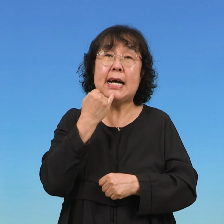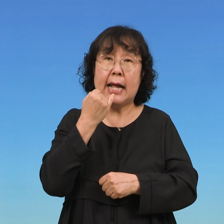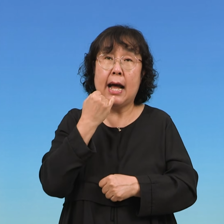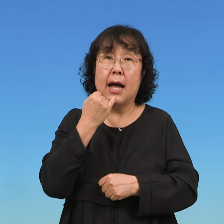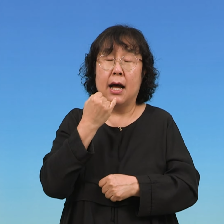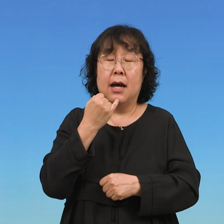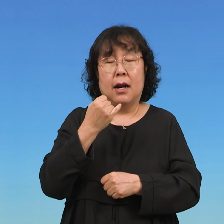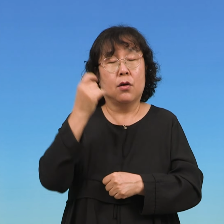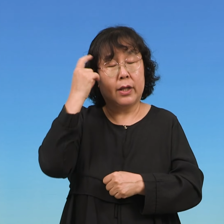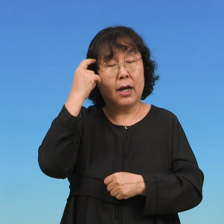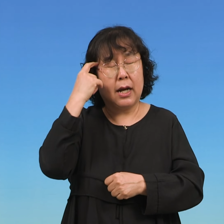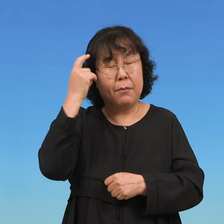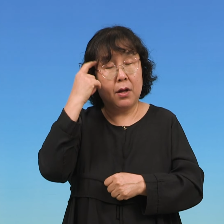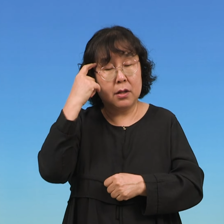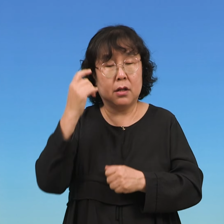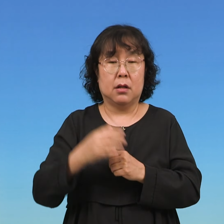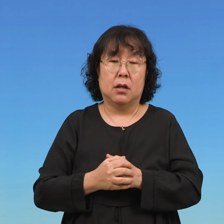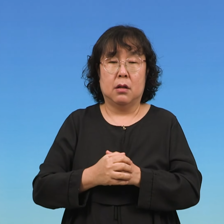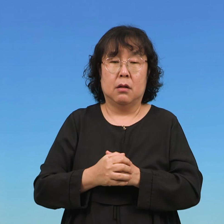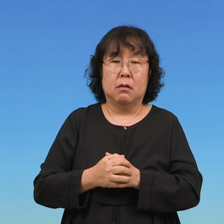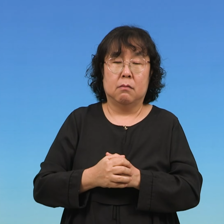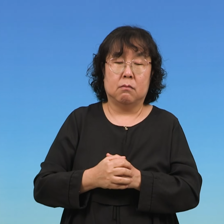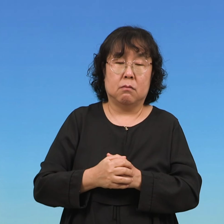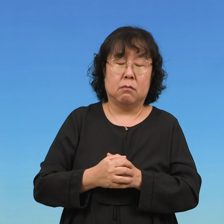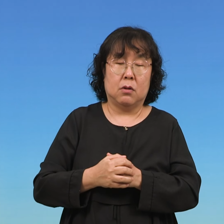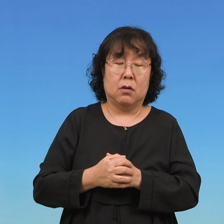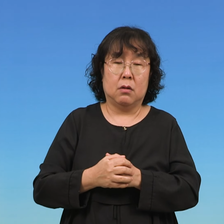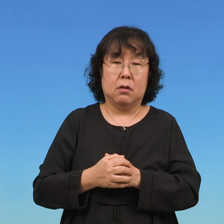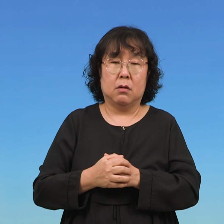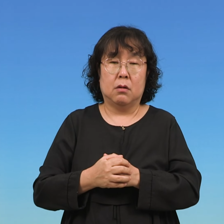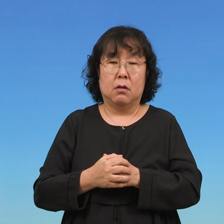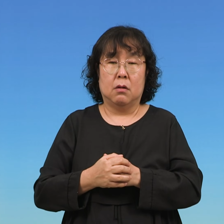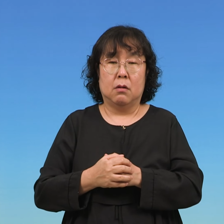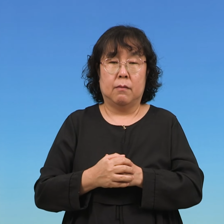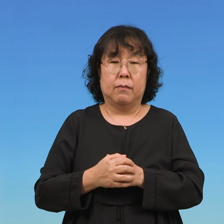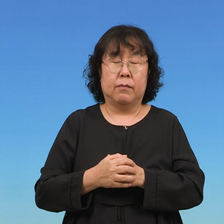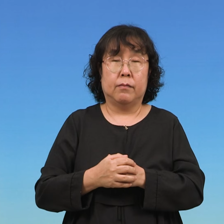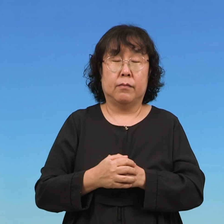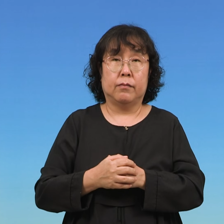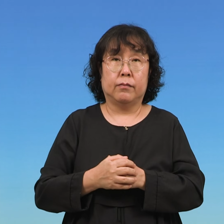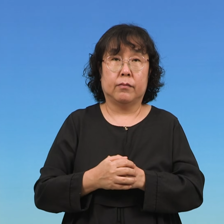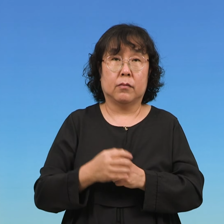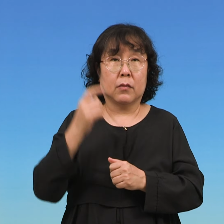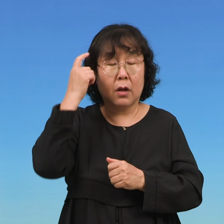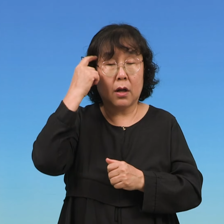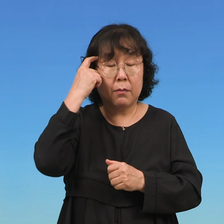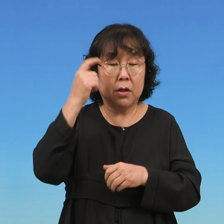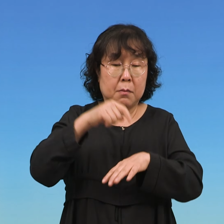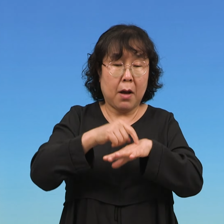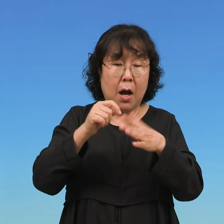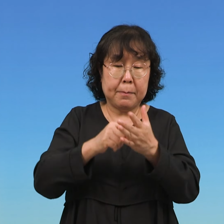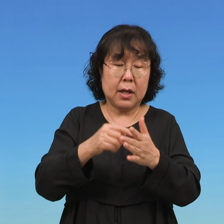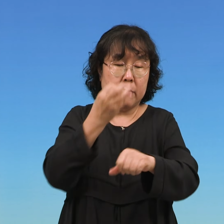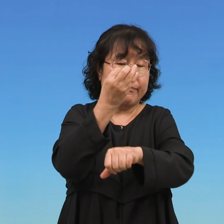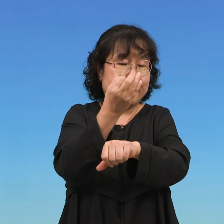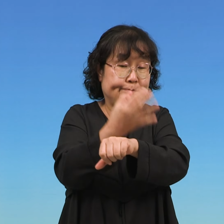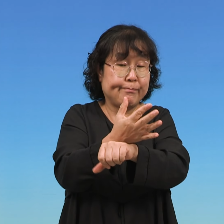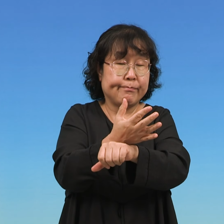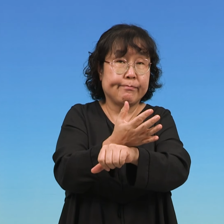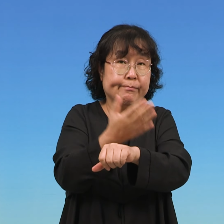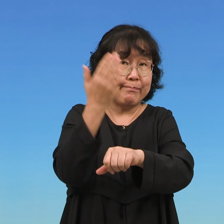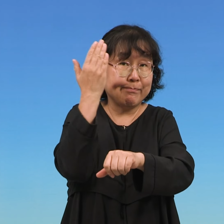우리의 삶이 진짜 단순할 수 있거든요 아니면 우리가 뭐이 땅에서 가장 비극이 죽는 거 밖에 더 있겠습니까